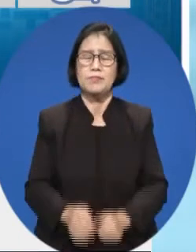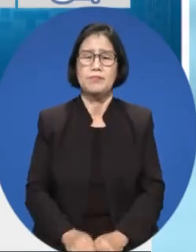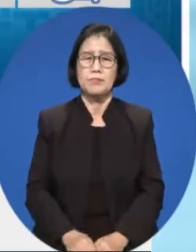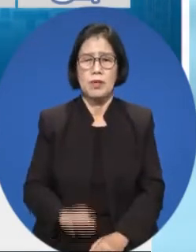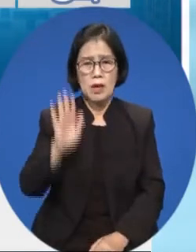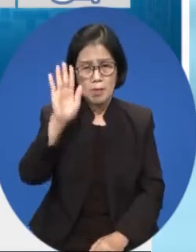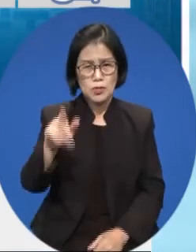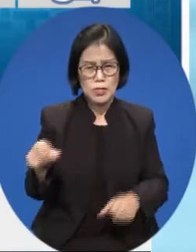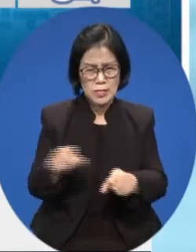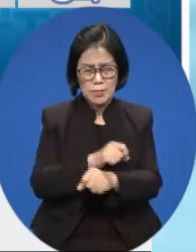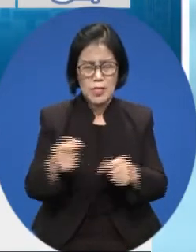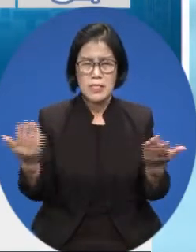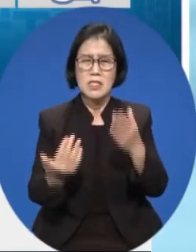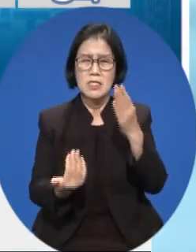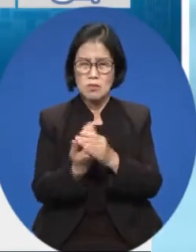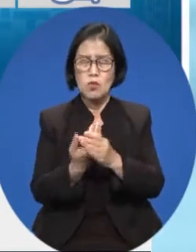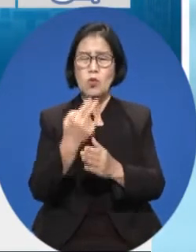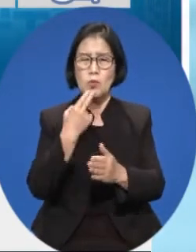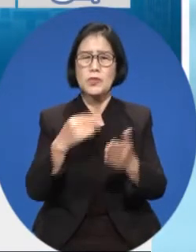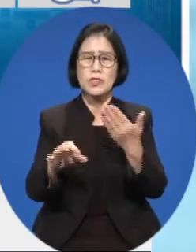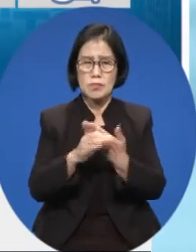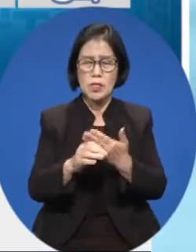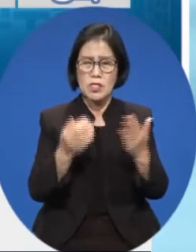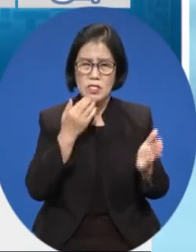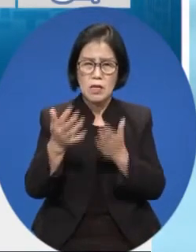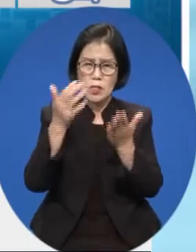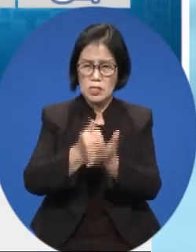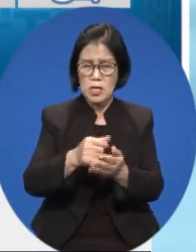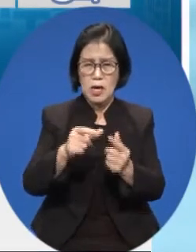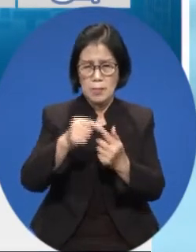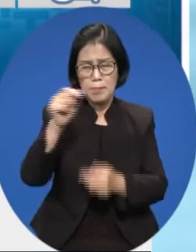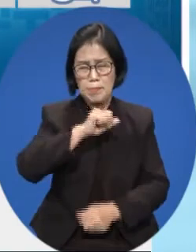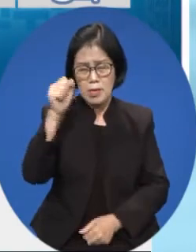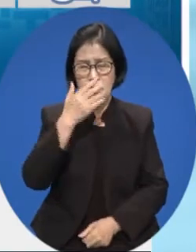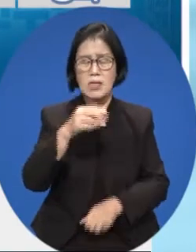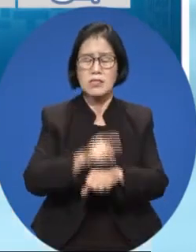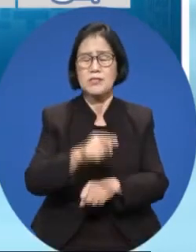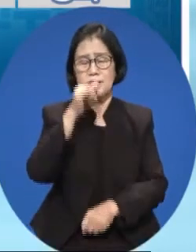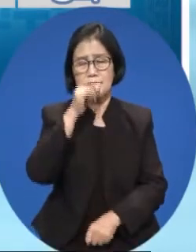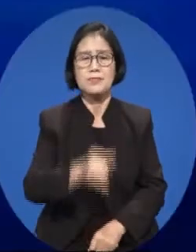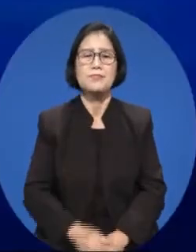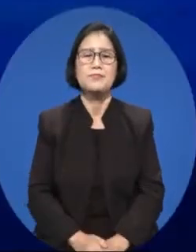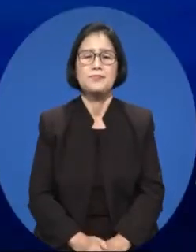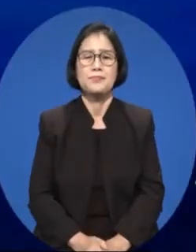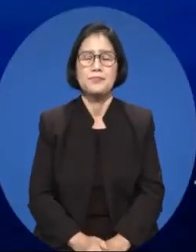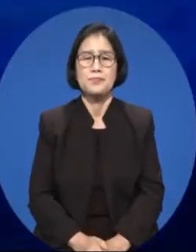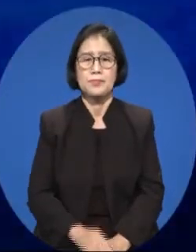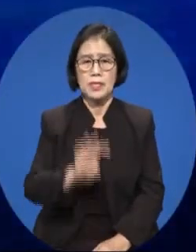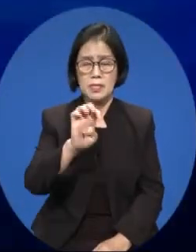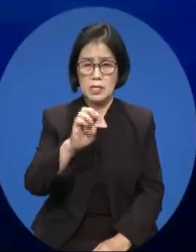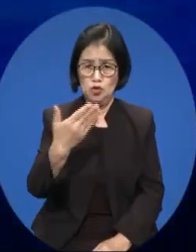기사가 그대로 민주당의 대선 후보가 될 가능성이 매우 높아질 것이다 이렇게 봐야 될것 같습니다 그렇군요 490,000